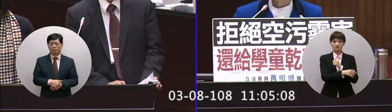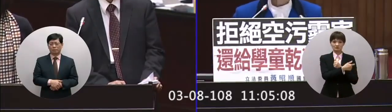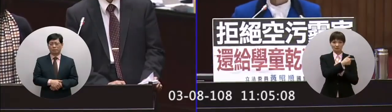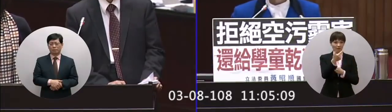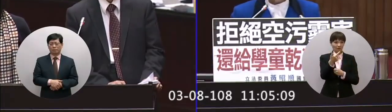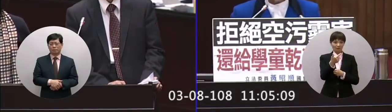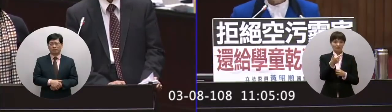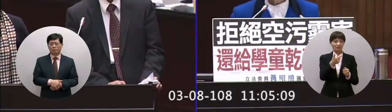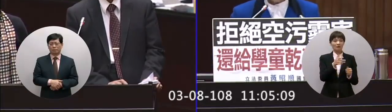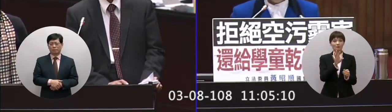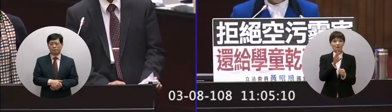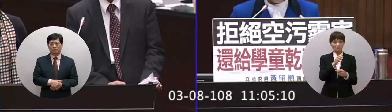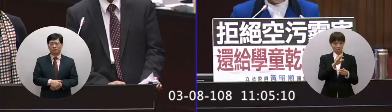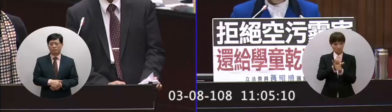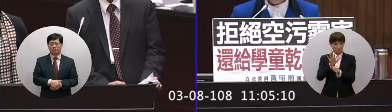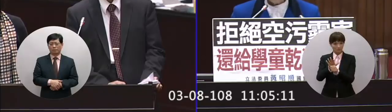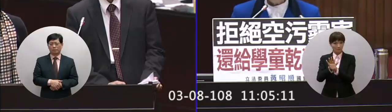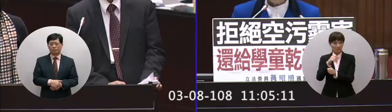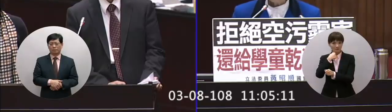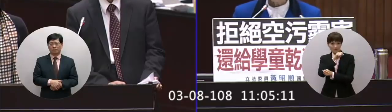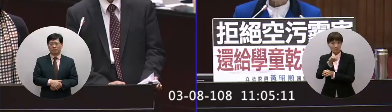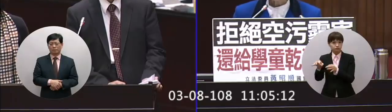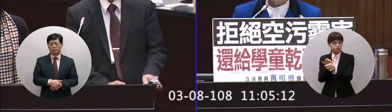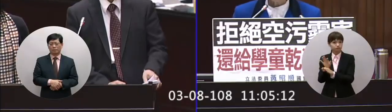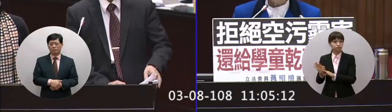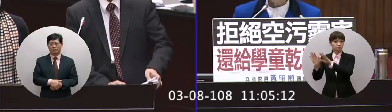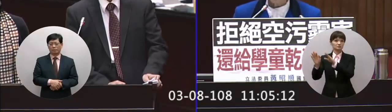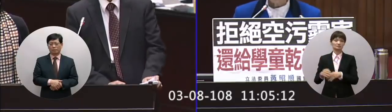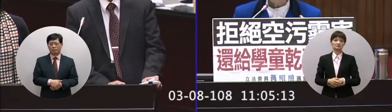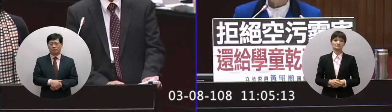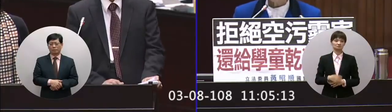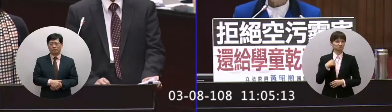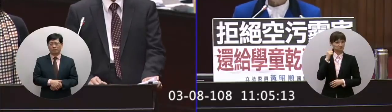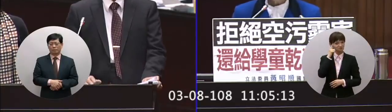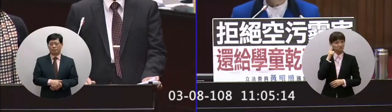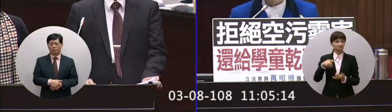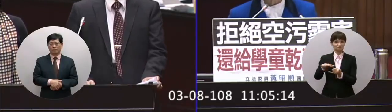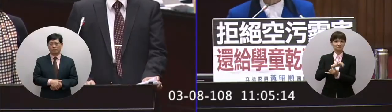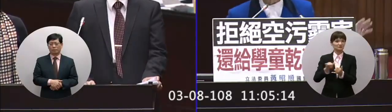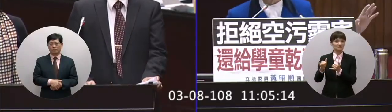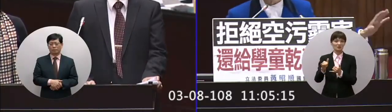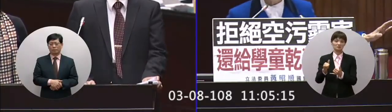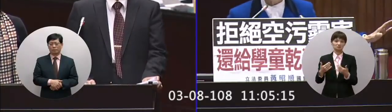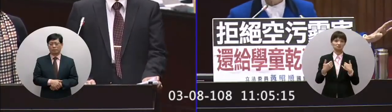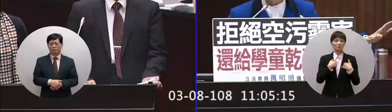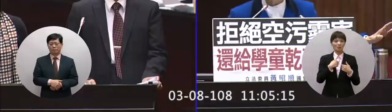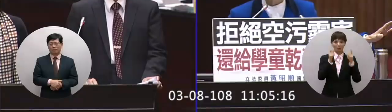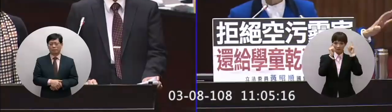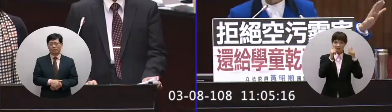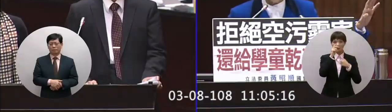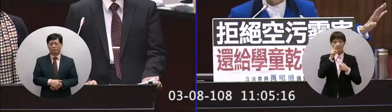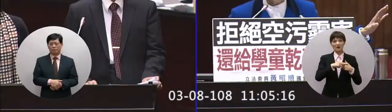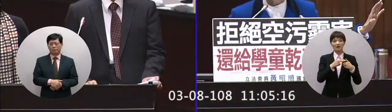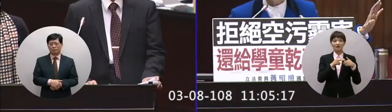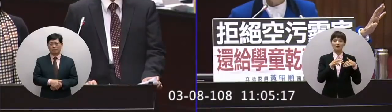宿命。所以不管是韩国瑜讲的全台湾都欠高雄，或者是环保团体所讲